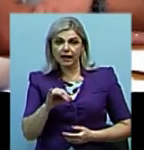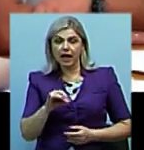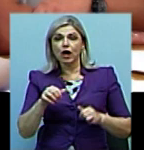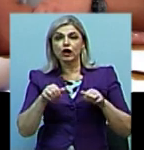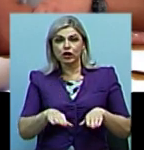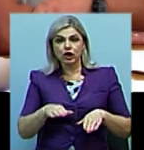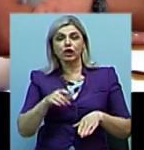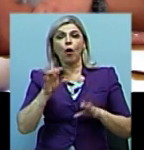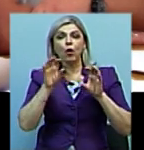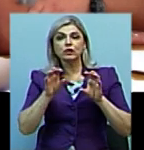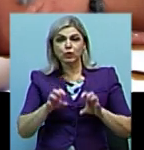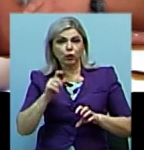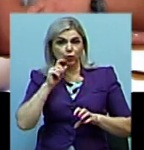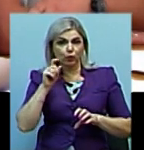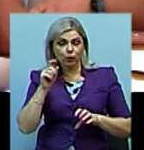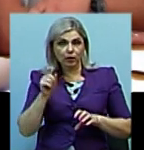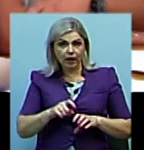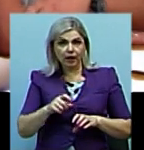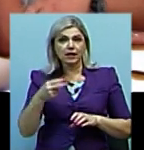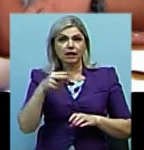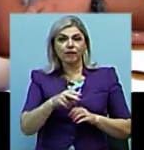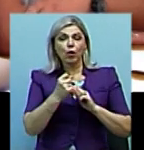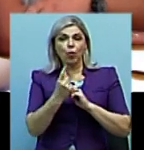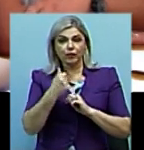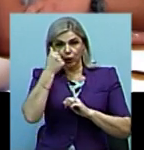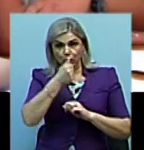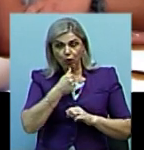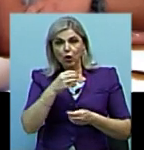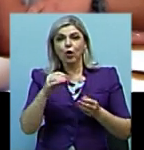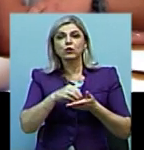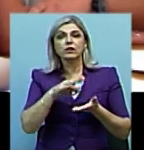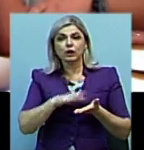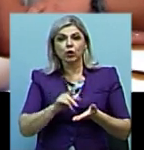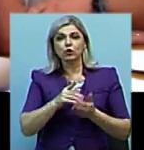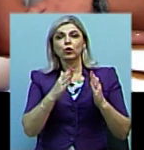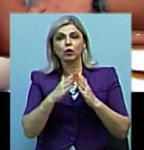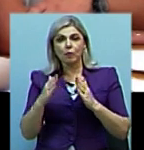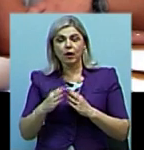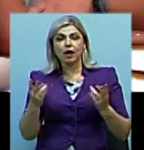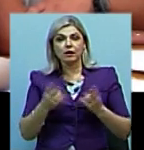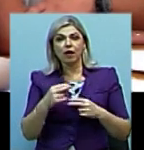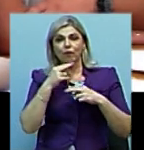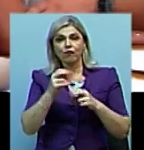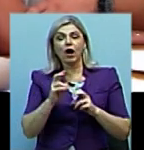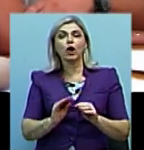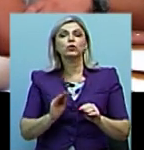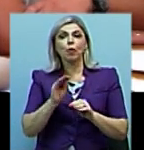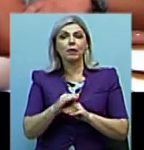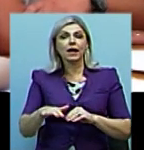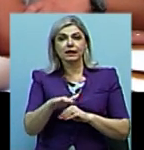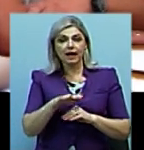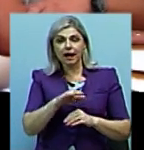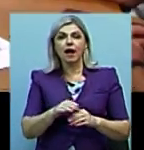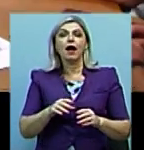України від 2004 року до 2011 встановлено, що будинки та прибудинкова територія належать